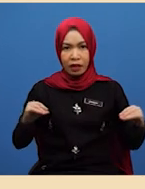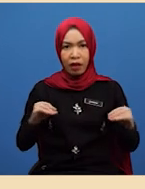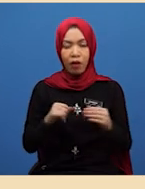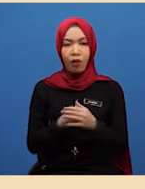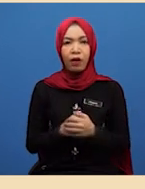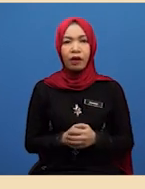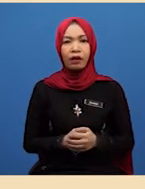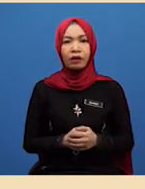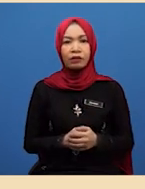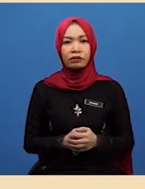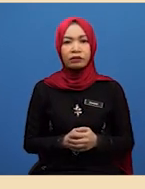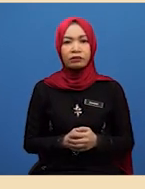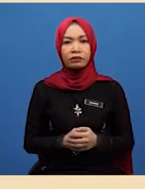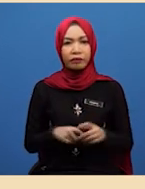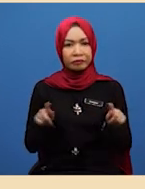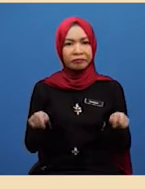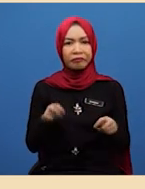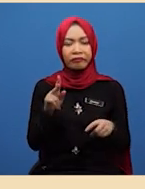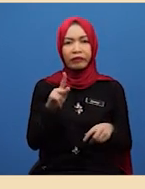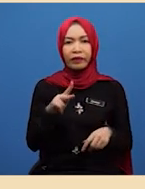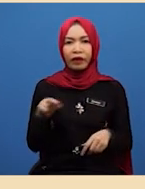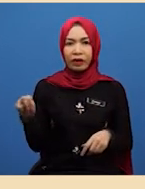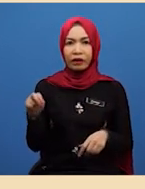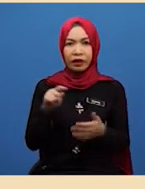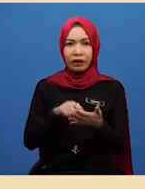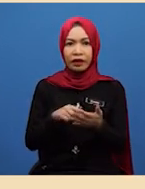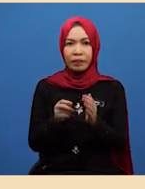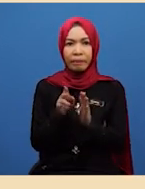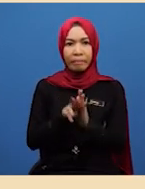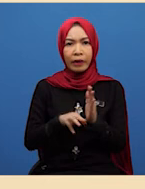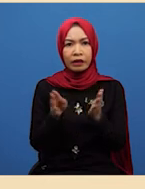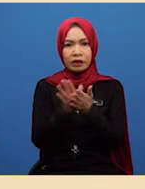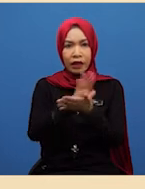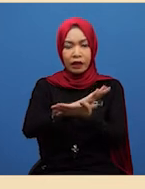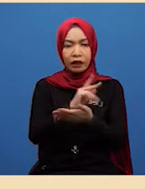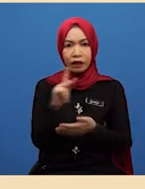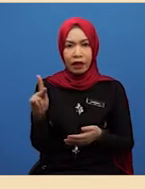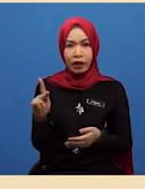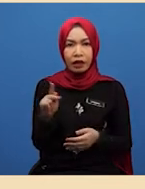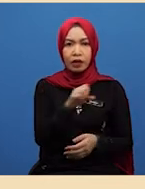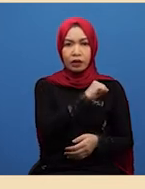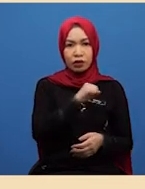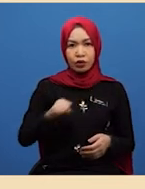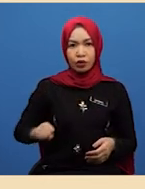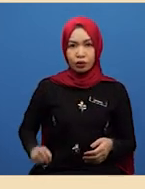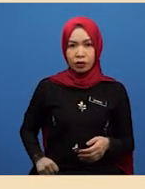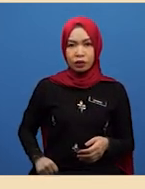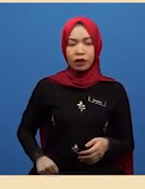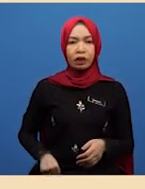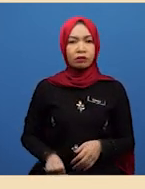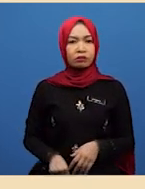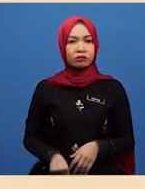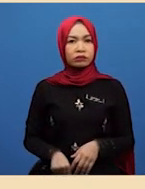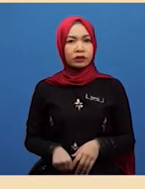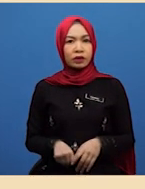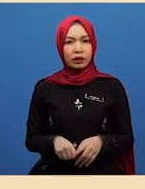Hashim. Tindakan James Brooke menyebabkan Sultan bersetuju mengesahkan penyerahan Sarawak